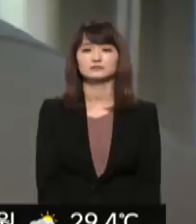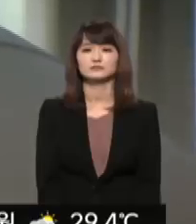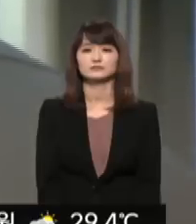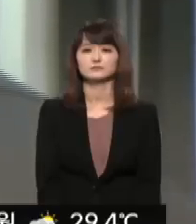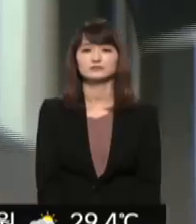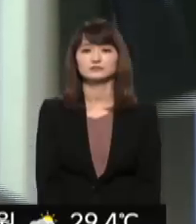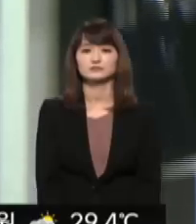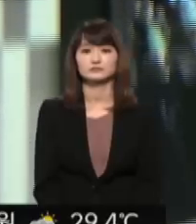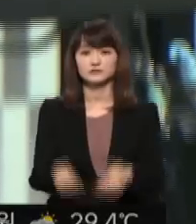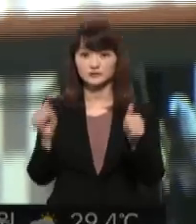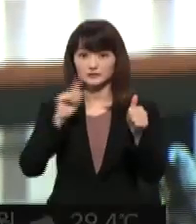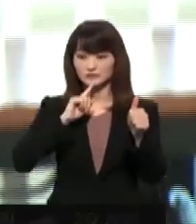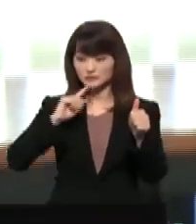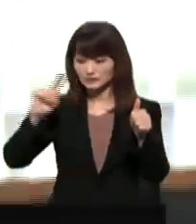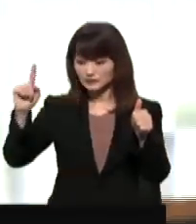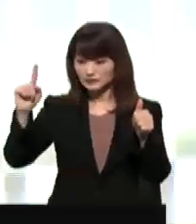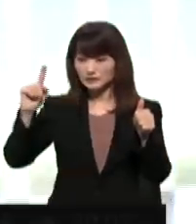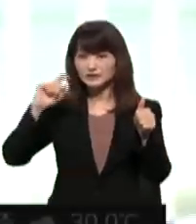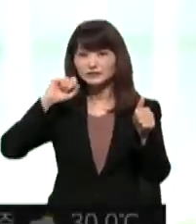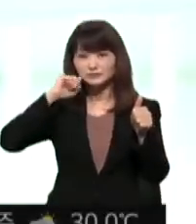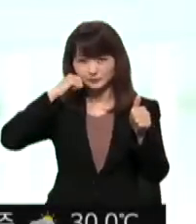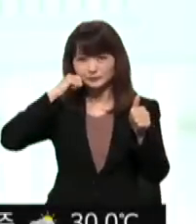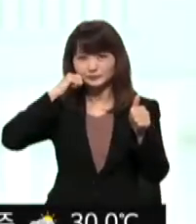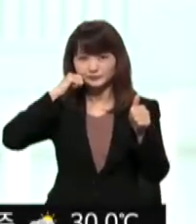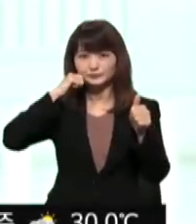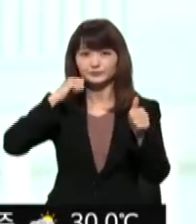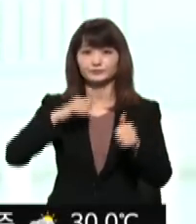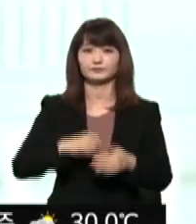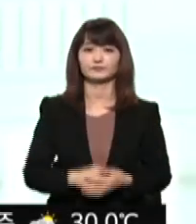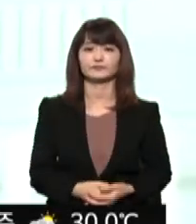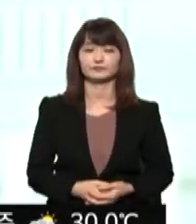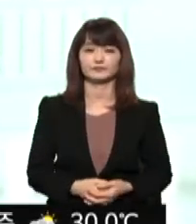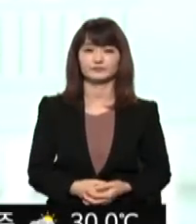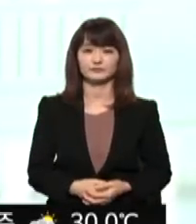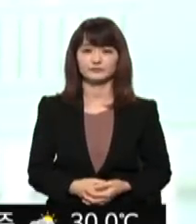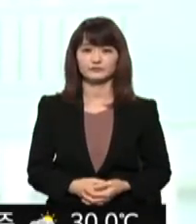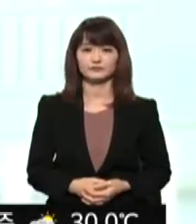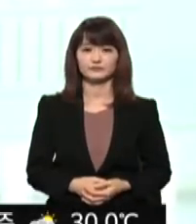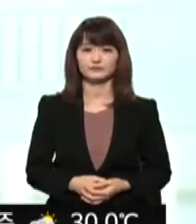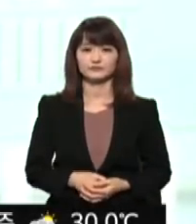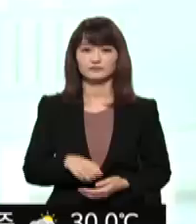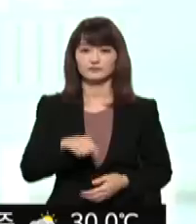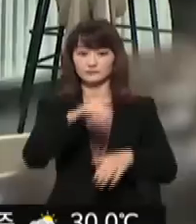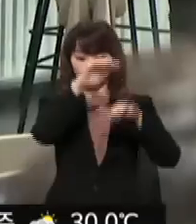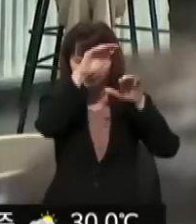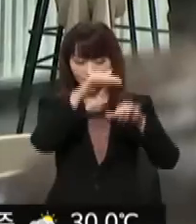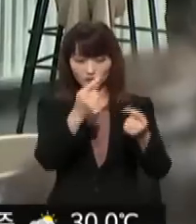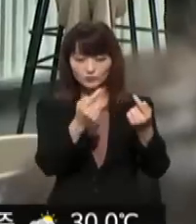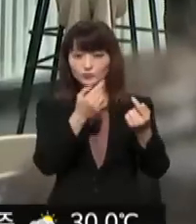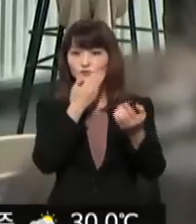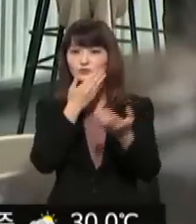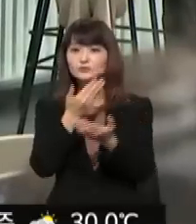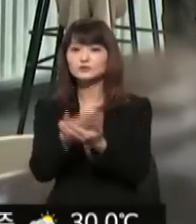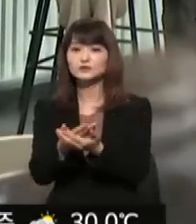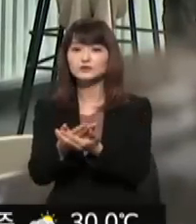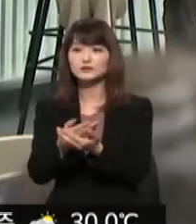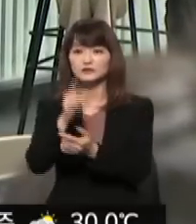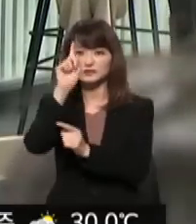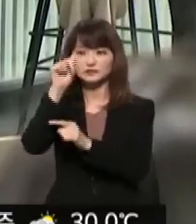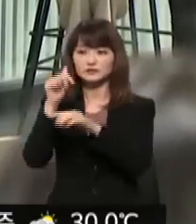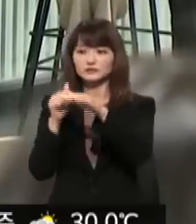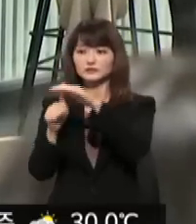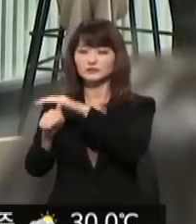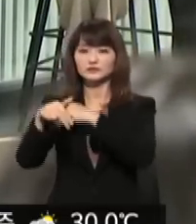말씀하신 것처럼 기소하기에는 상당한 좀 무리점이 있다 이렇게 볼 수 있을 것 같은데 사실이 내용보다 중요한 것은 이준석